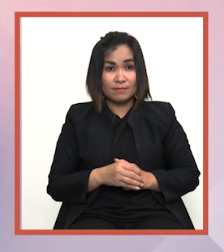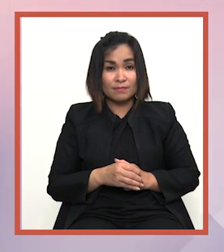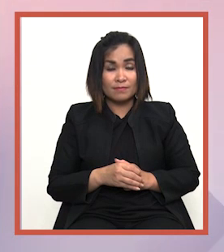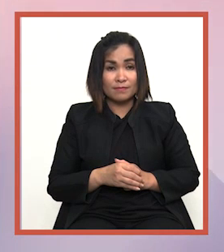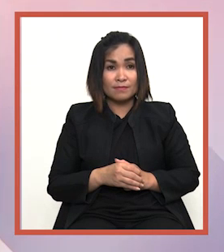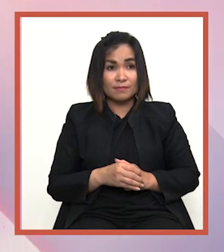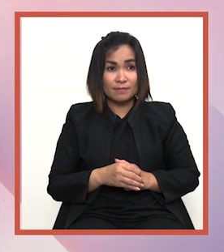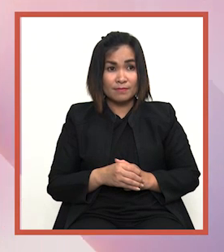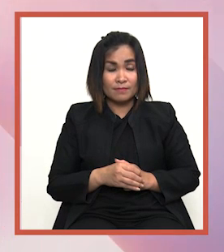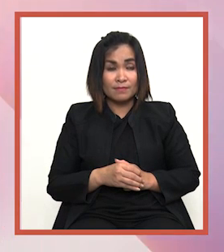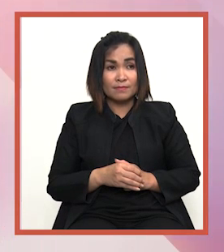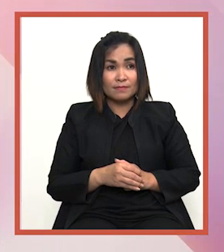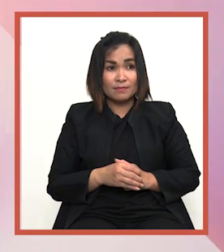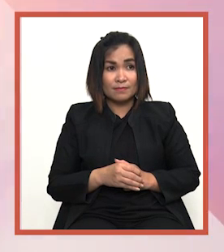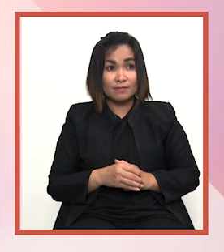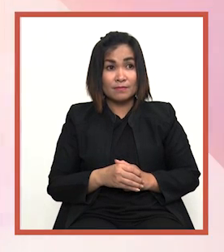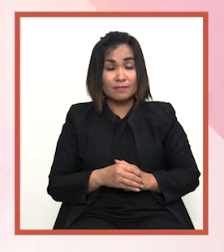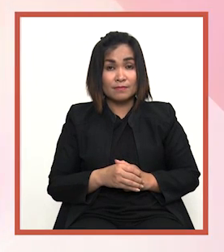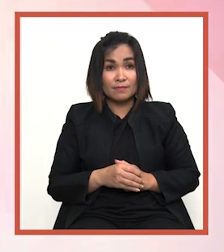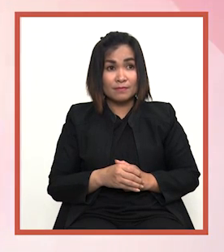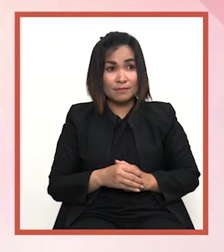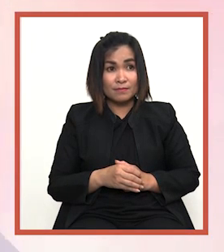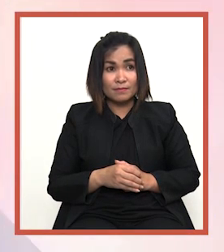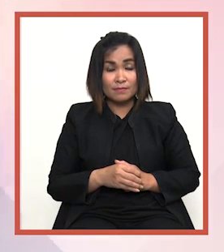นะครับออกมาด้านนอกนะครับ